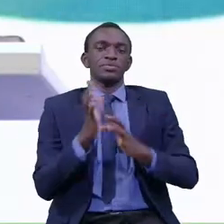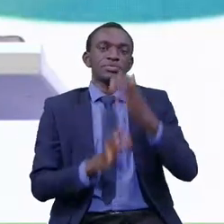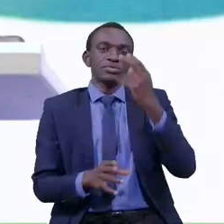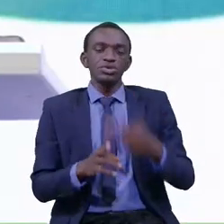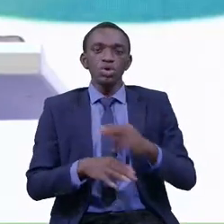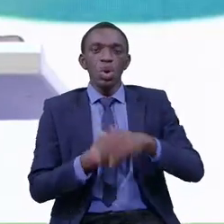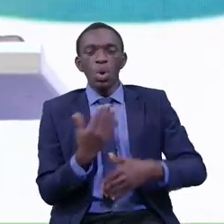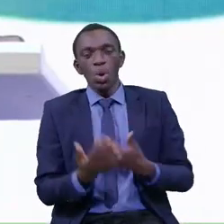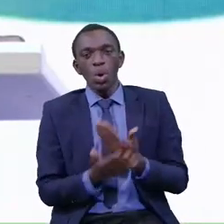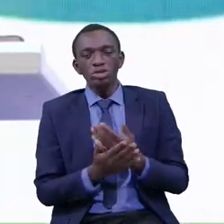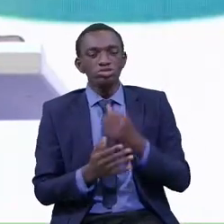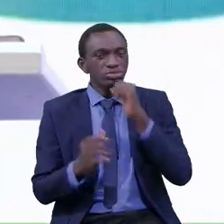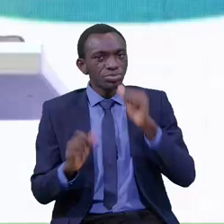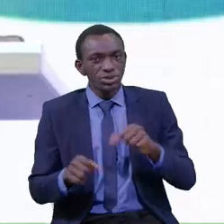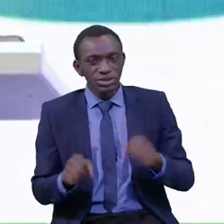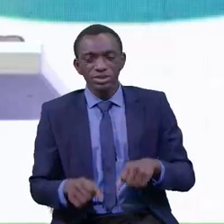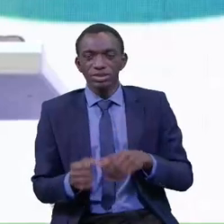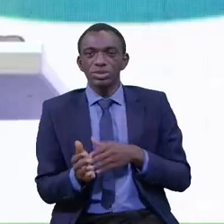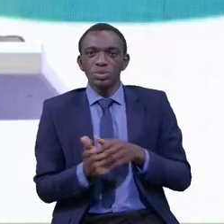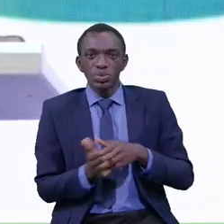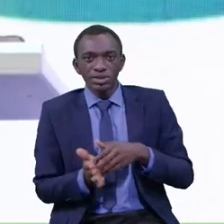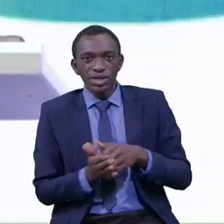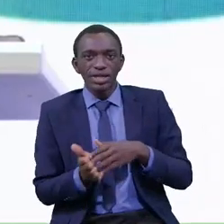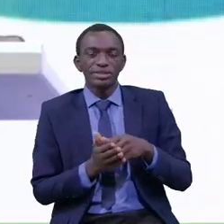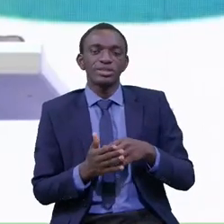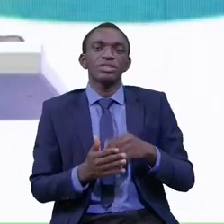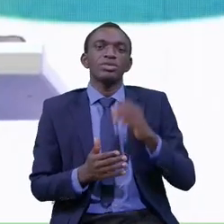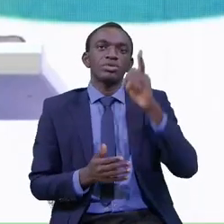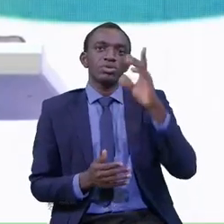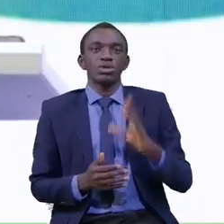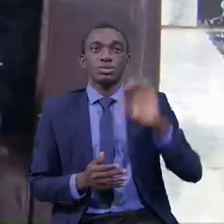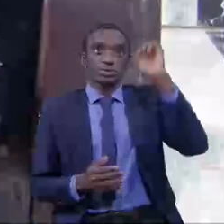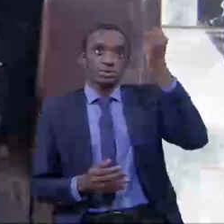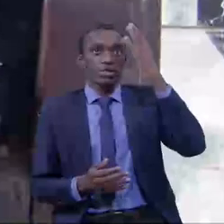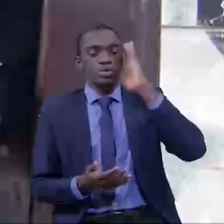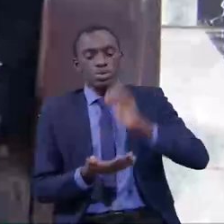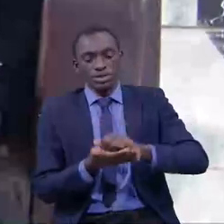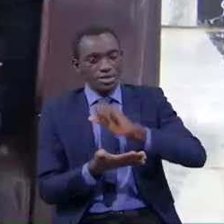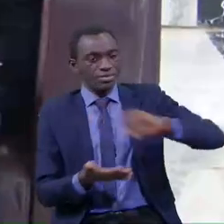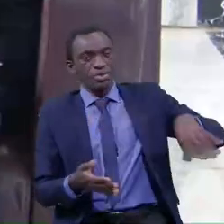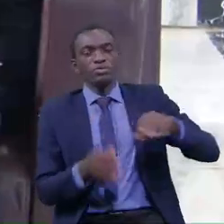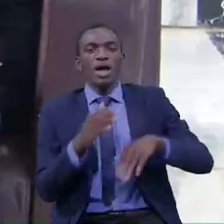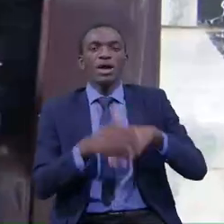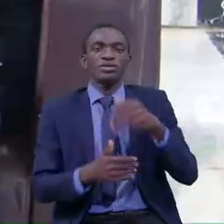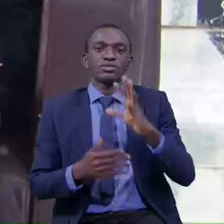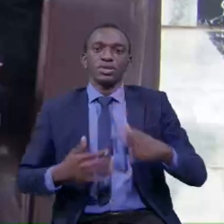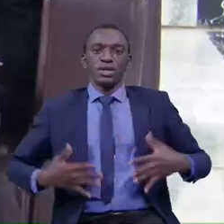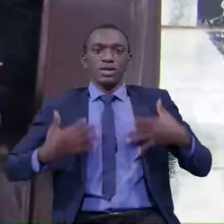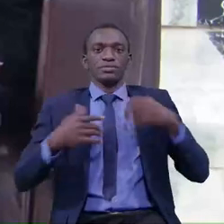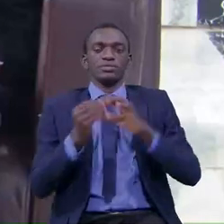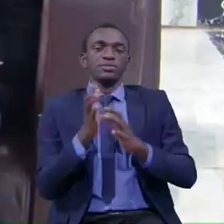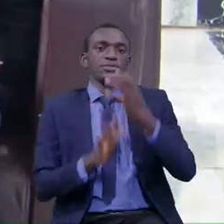toute impotence, toute faiblesse de ta vie au nom de Jésus. Et